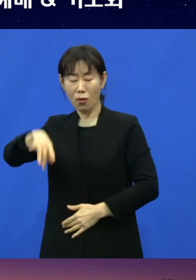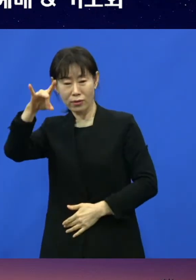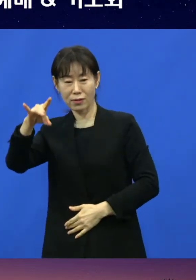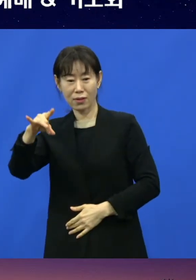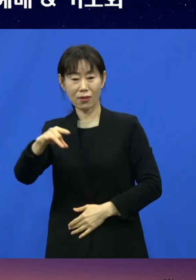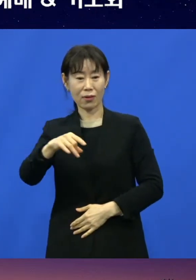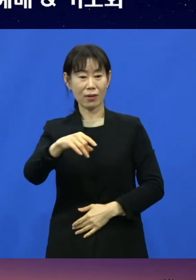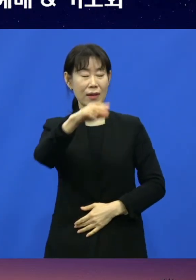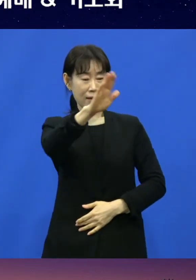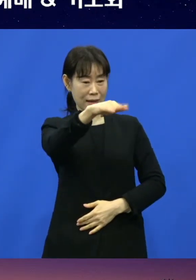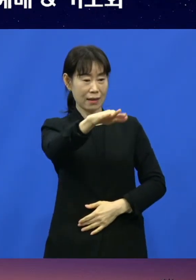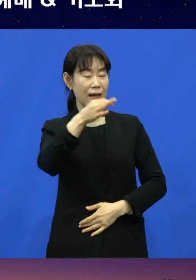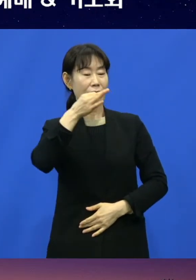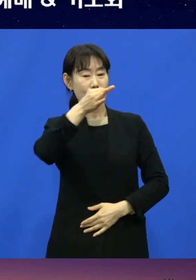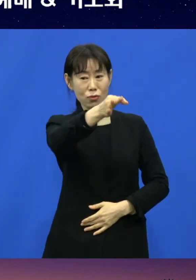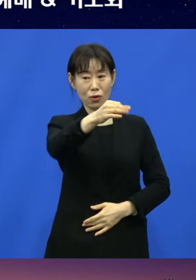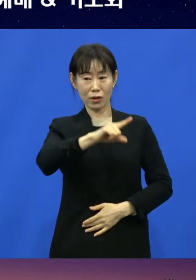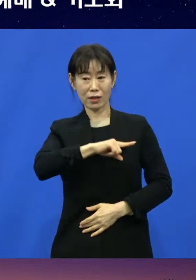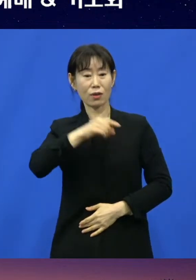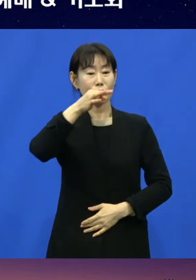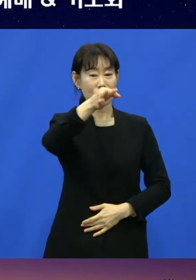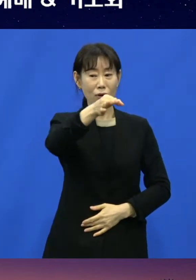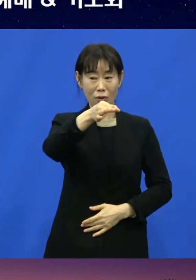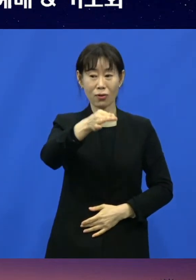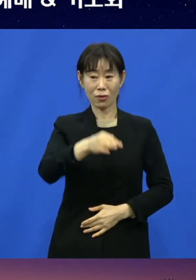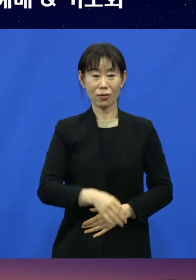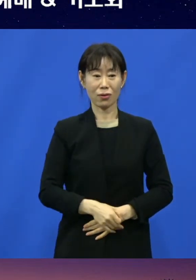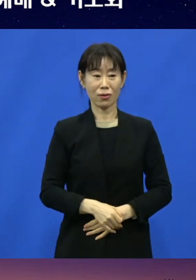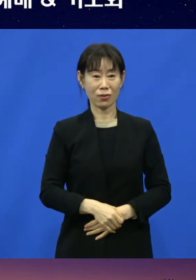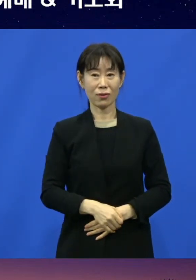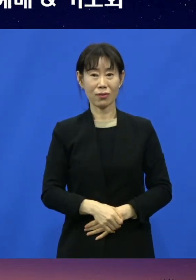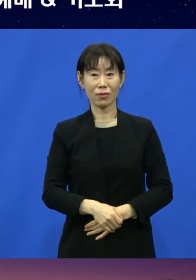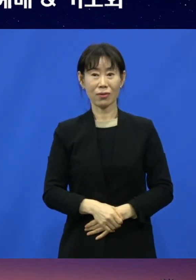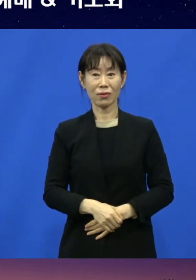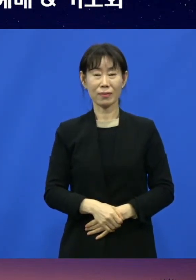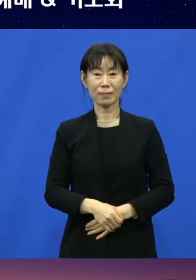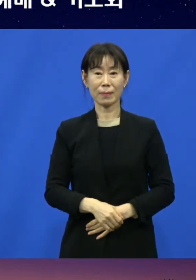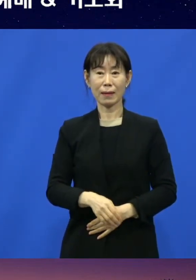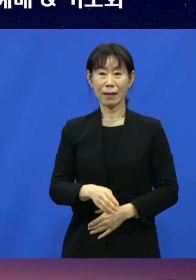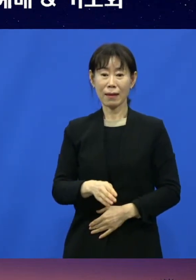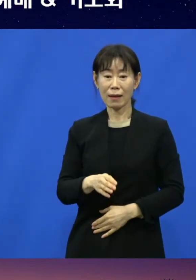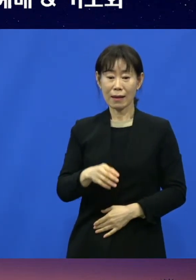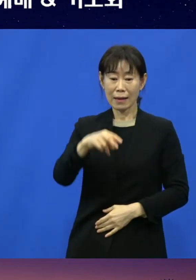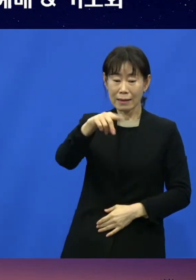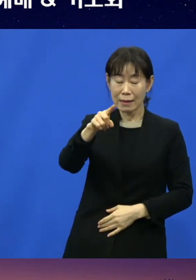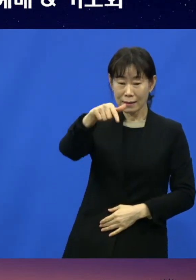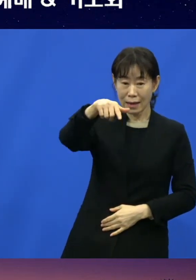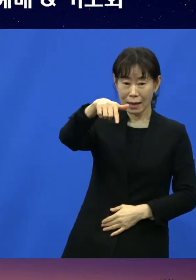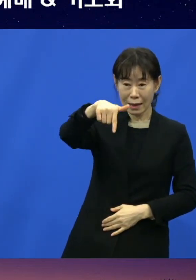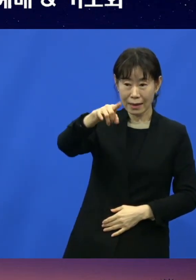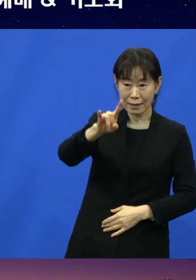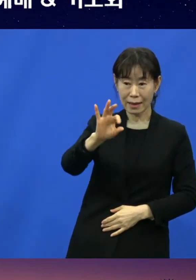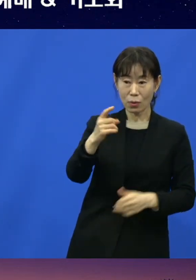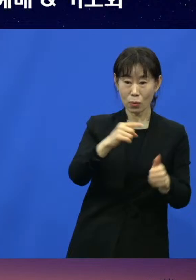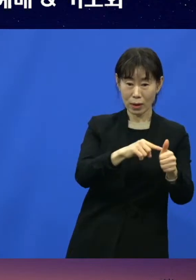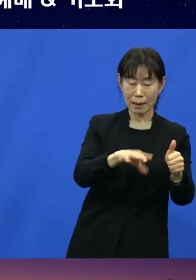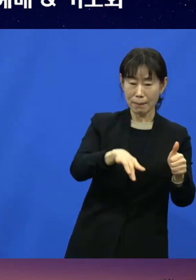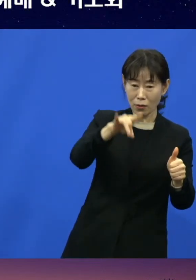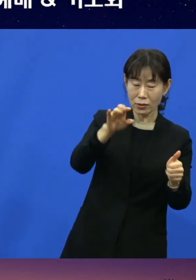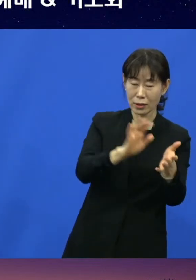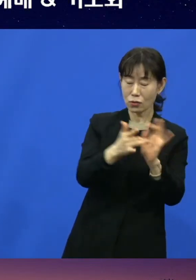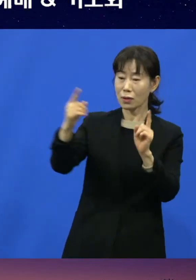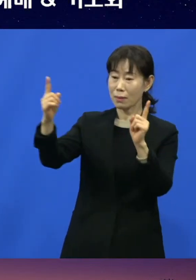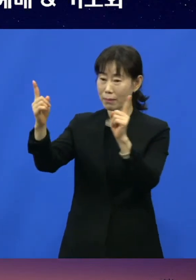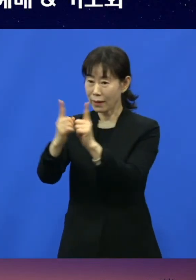그래요. 그러니까 이 말은 뭐냐면 사실은 삭개오가 예수님을 만나러 간 것 같지만